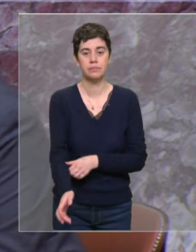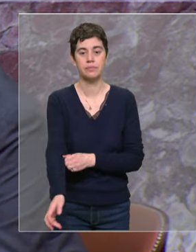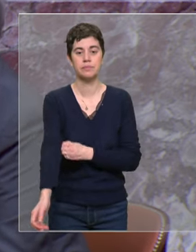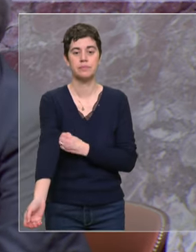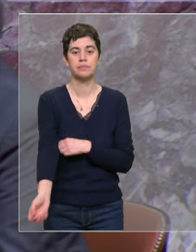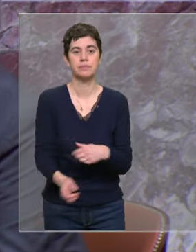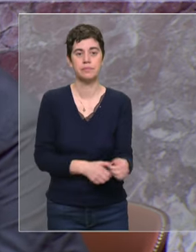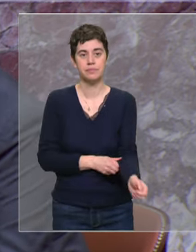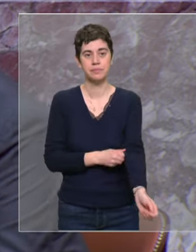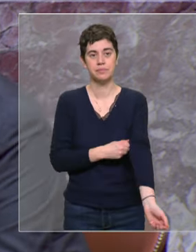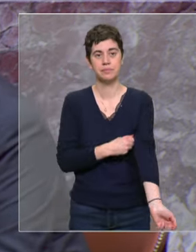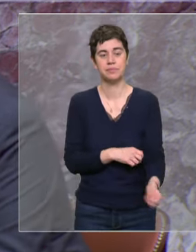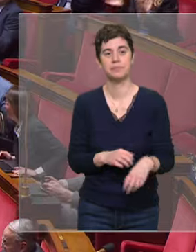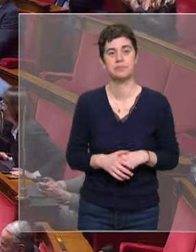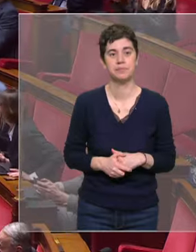le groupe Renaissance.